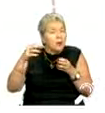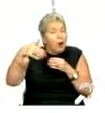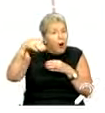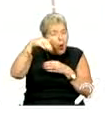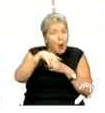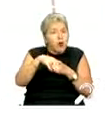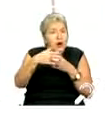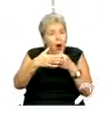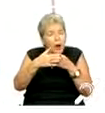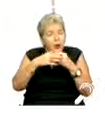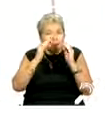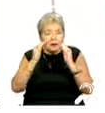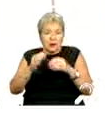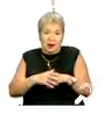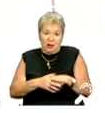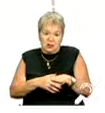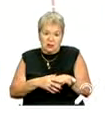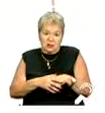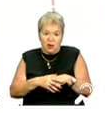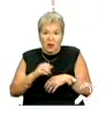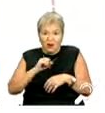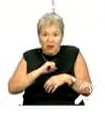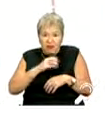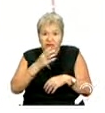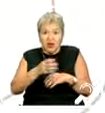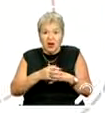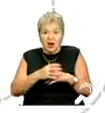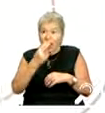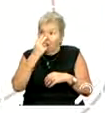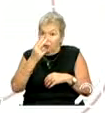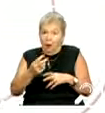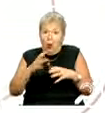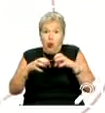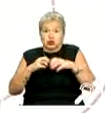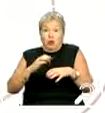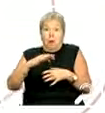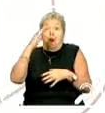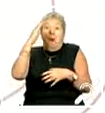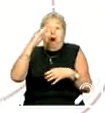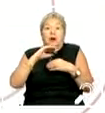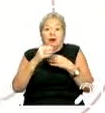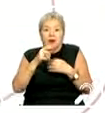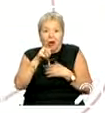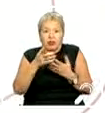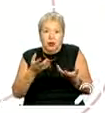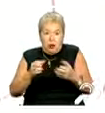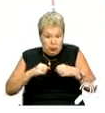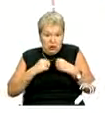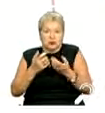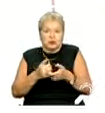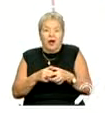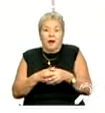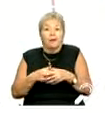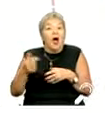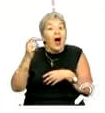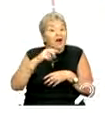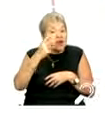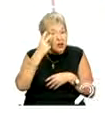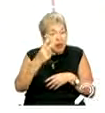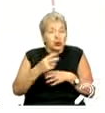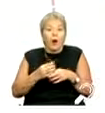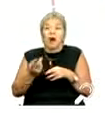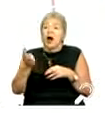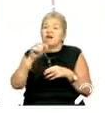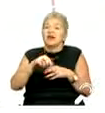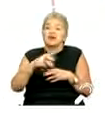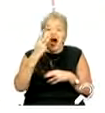Vă e frică? Păi normal, dacă vezi de tăi animalul lângă tine, cu tot nu-ți e frică. A venit și a două ori, și a trei ori. Nu